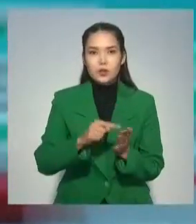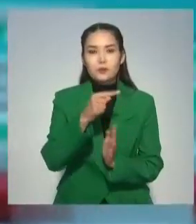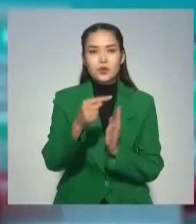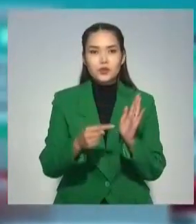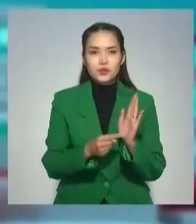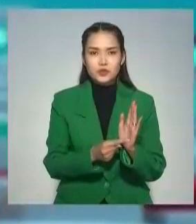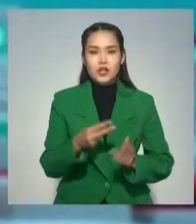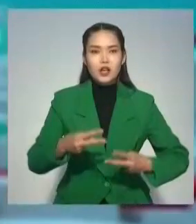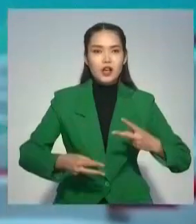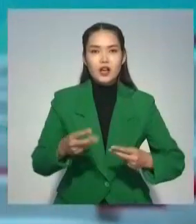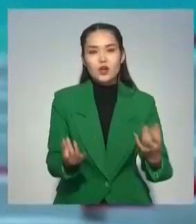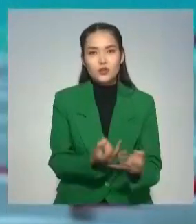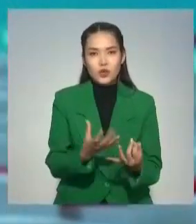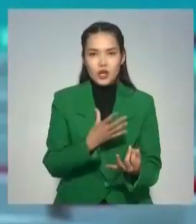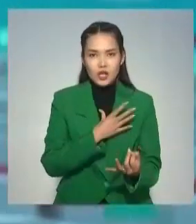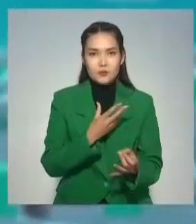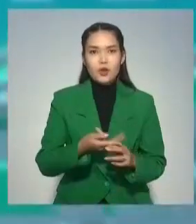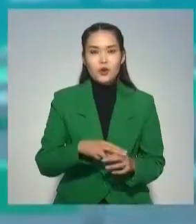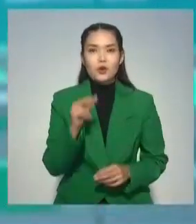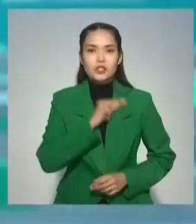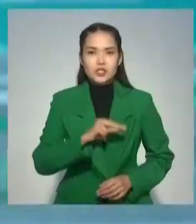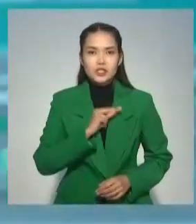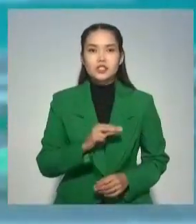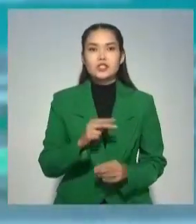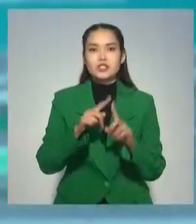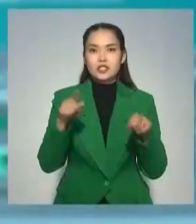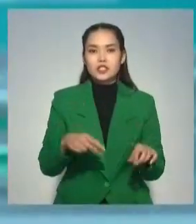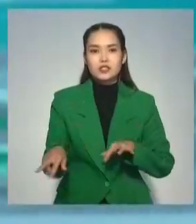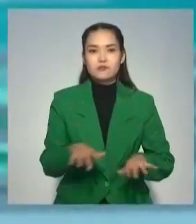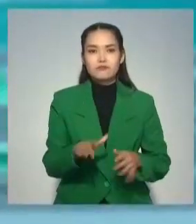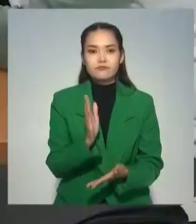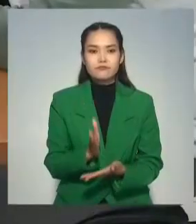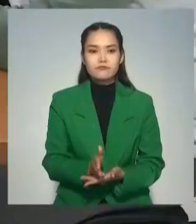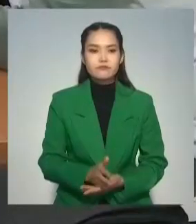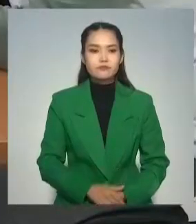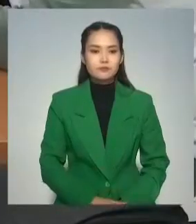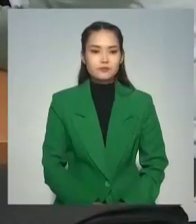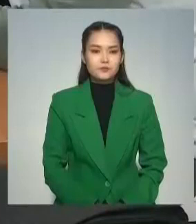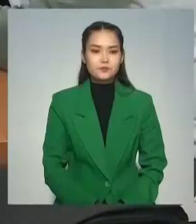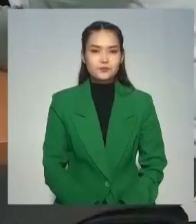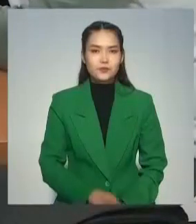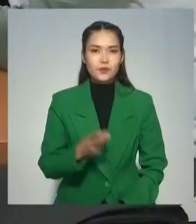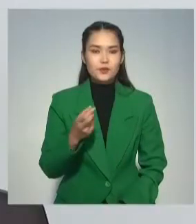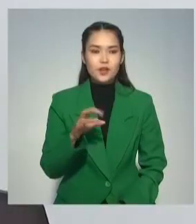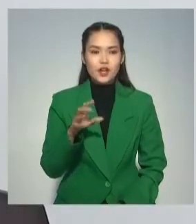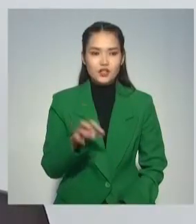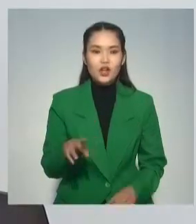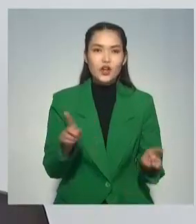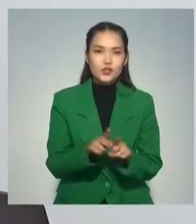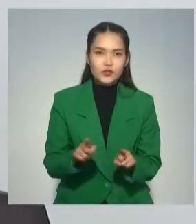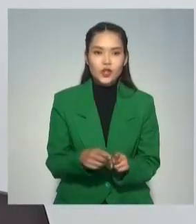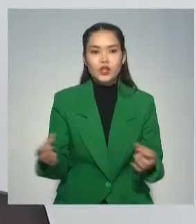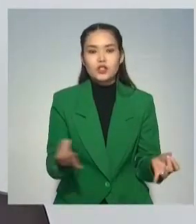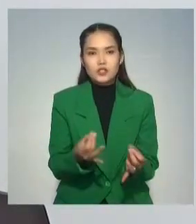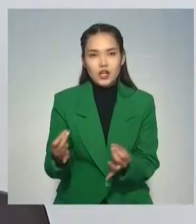сұрақтар сараланды. Өңірлерде де іс-шаралар кестеге сай жүргізіліп жатыр. Байтақ жасылдар партиясы халықпен